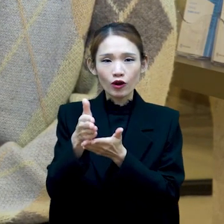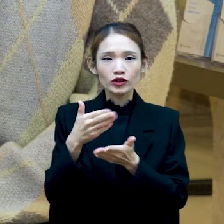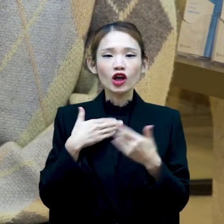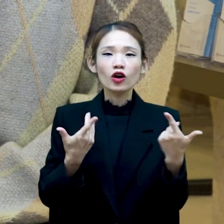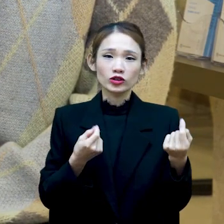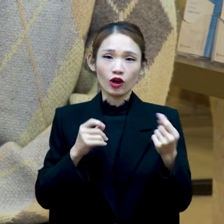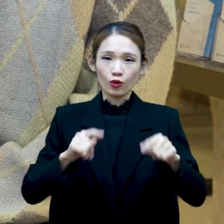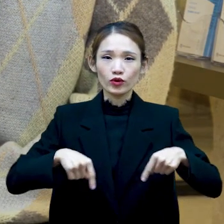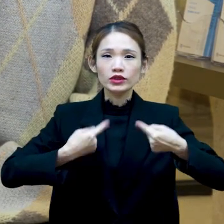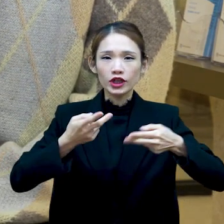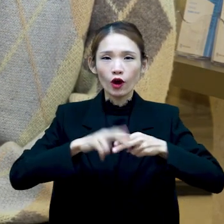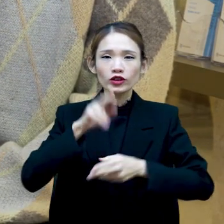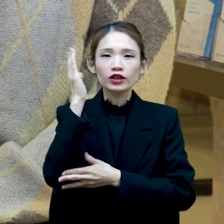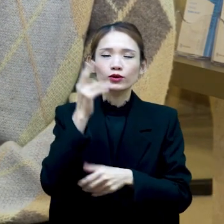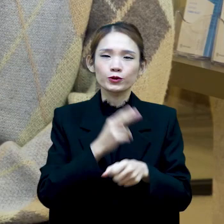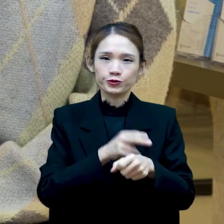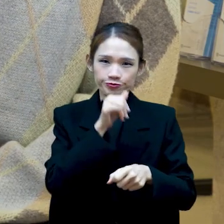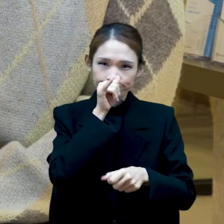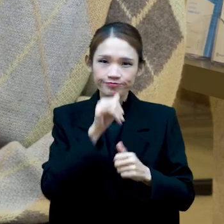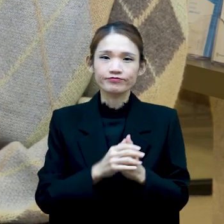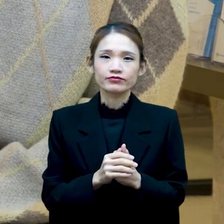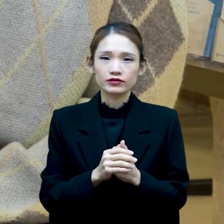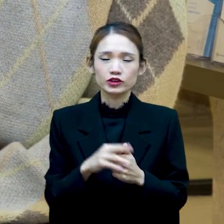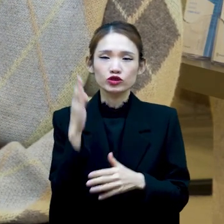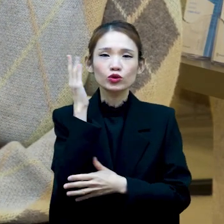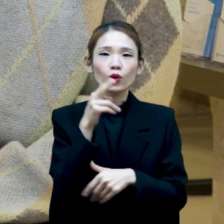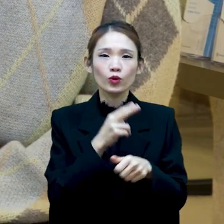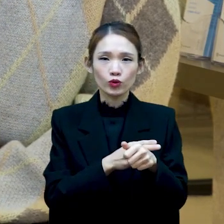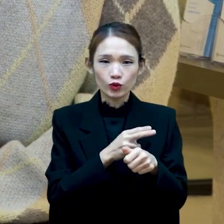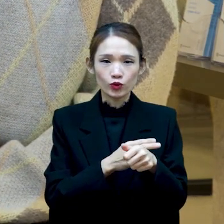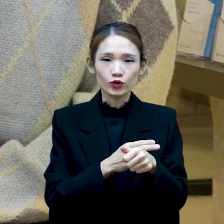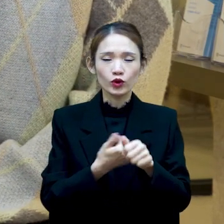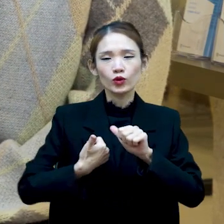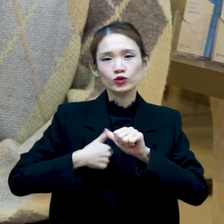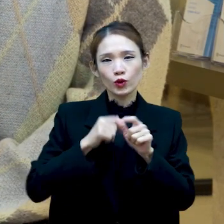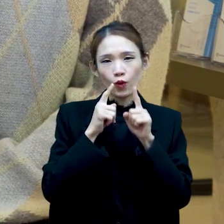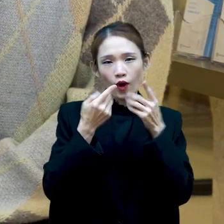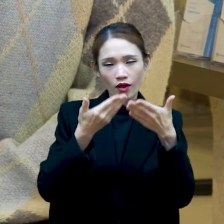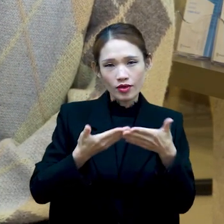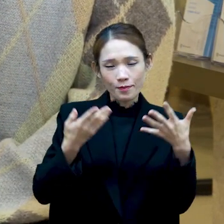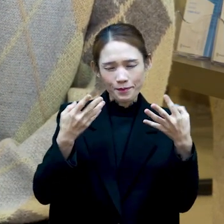저처럼 휠체어를 탄 교수님도 계시거든요. 그래요? 네, 그래서 그 교수님도 이제